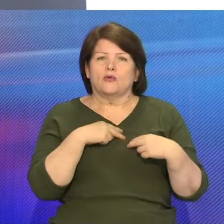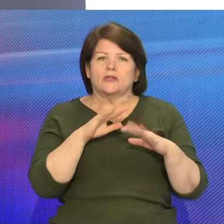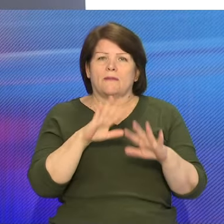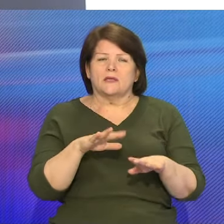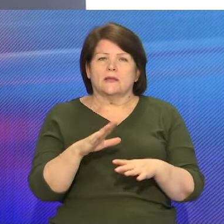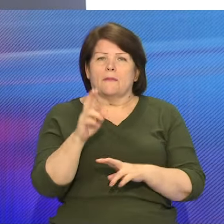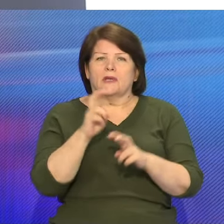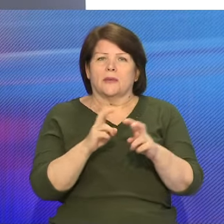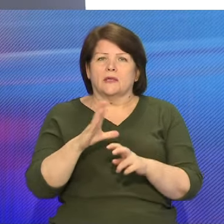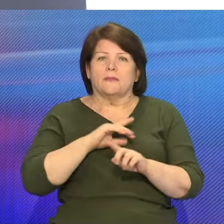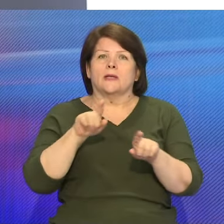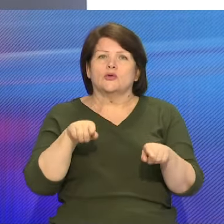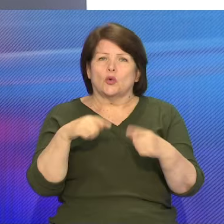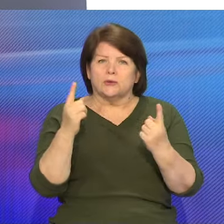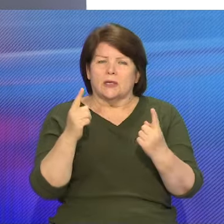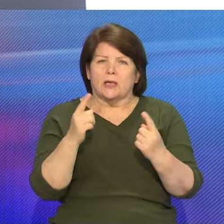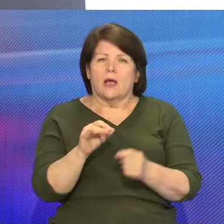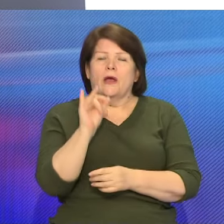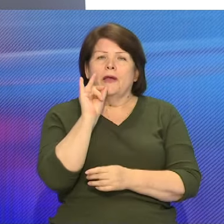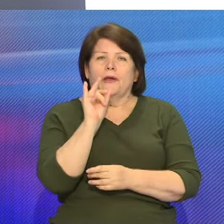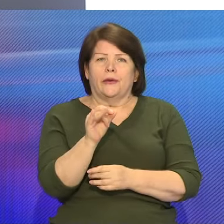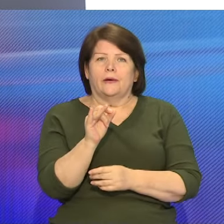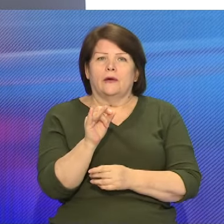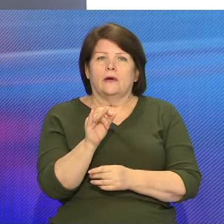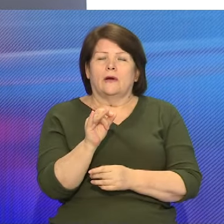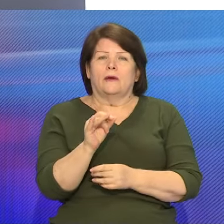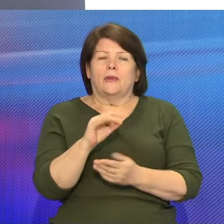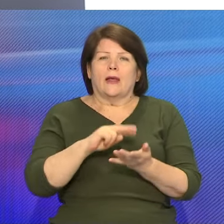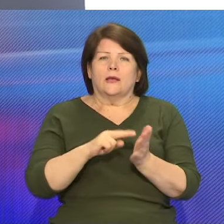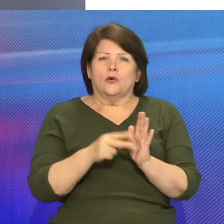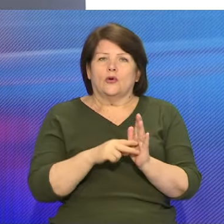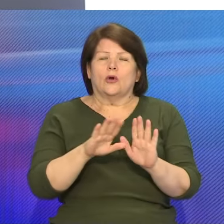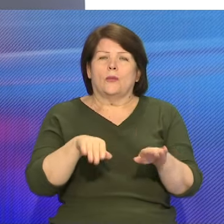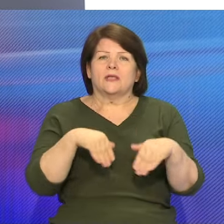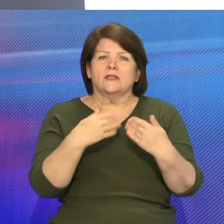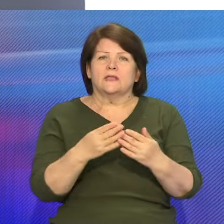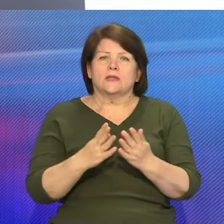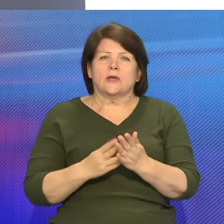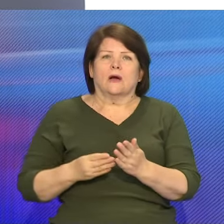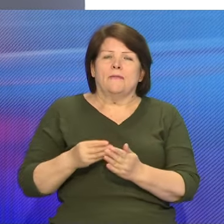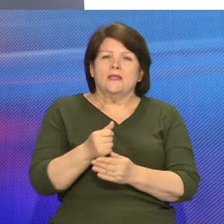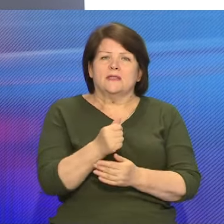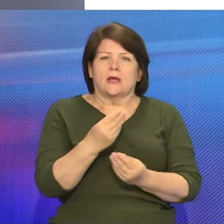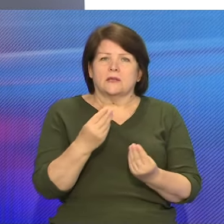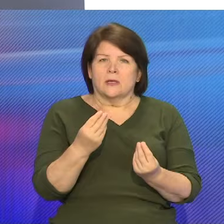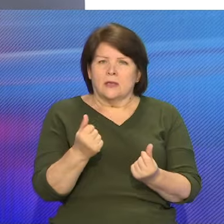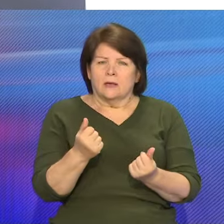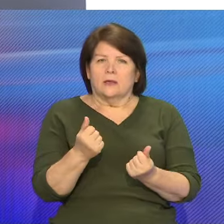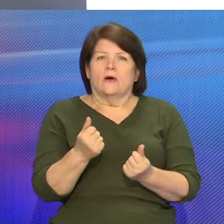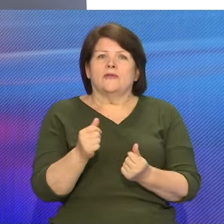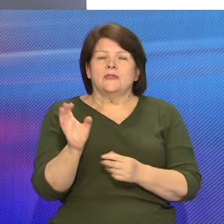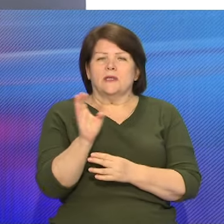предприятием создано, значит, и оно планирует обратиться за компенсацией в сентябре. То есть фактически на